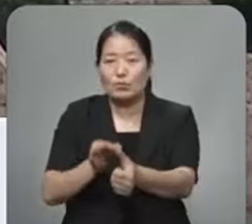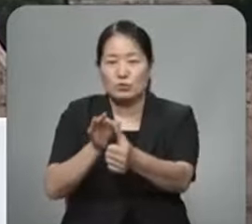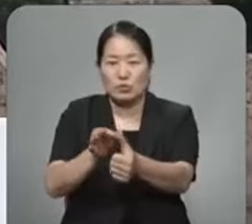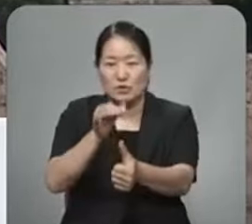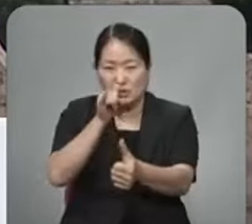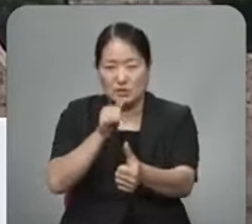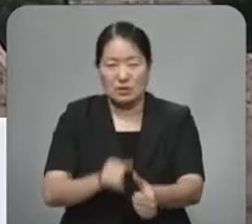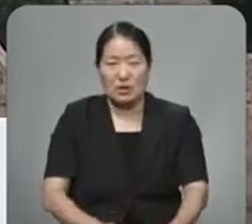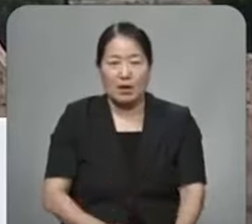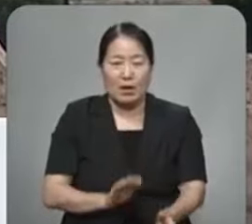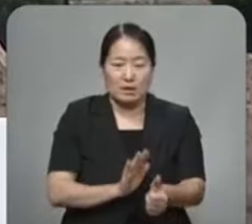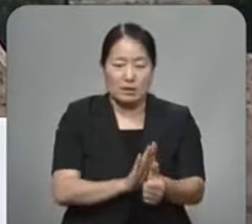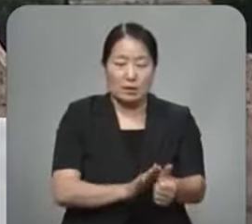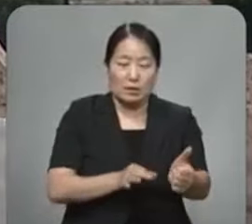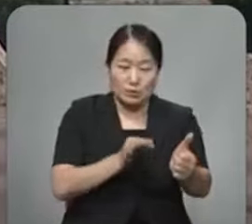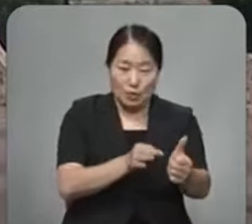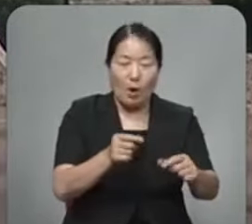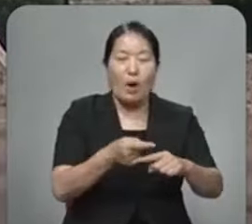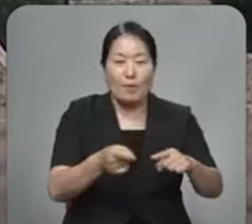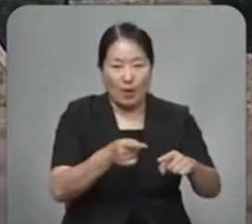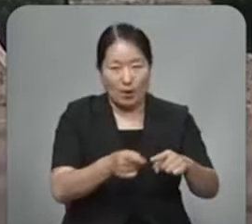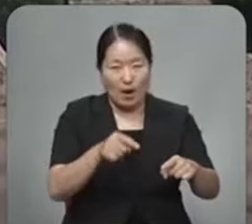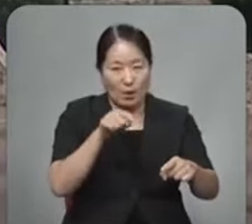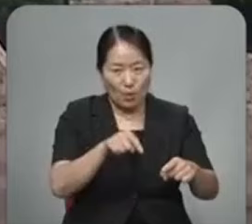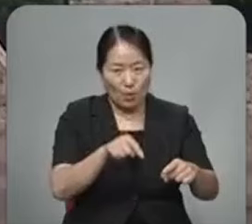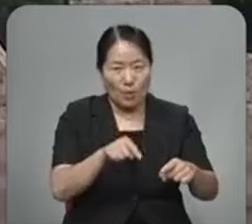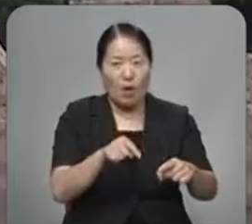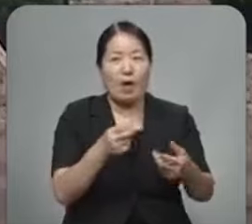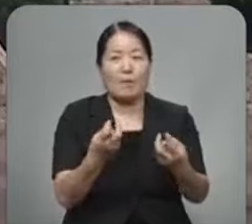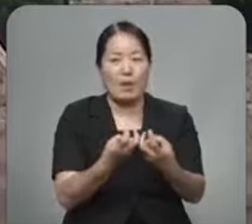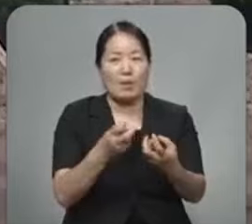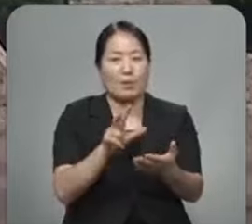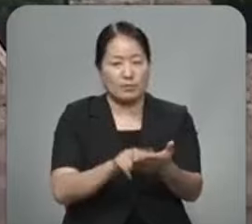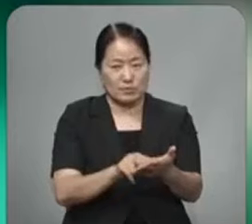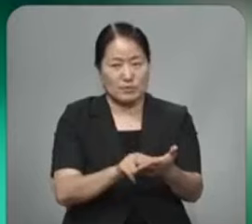평가제도 문제인데요이어서 김문영 기자가 보도합니다